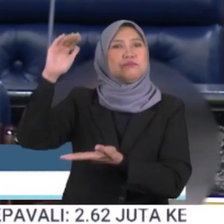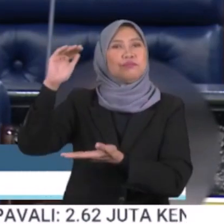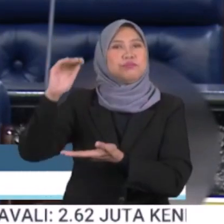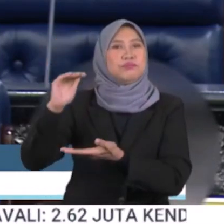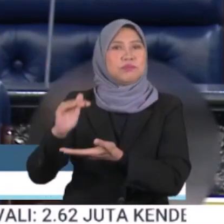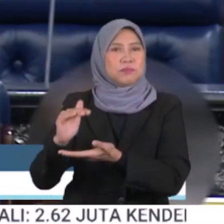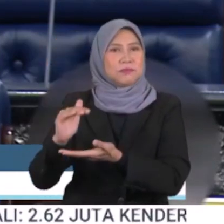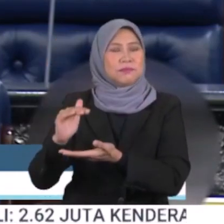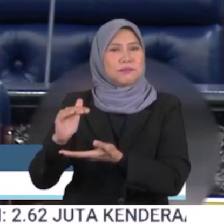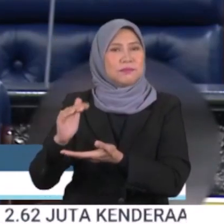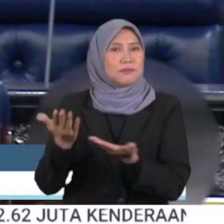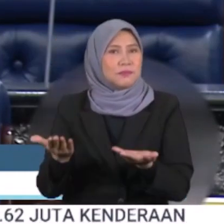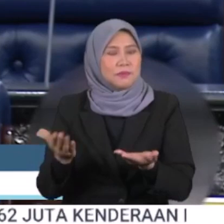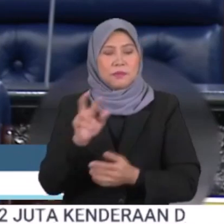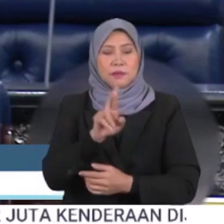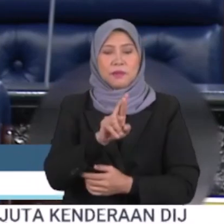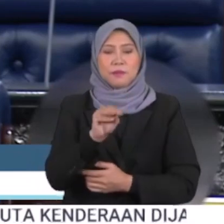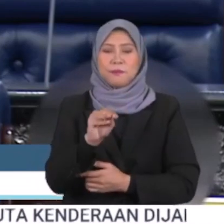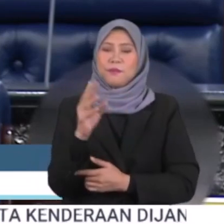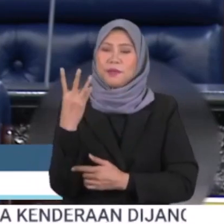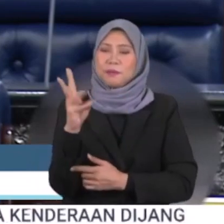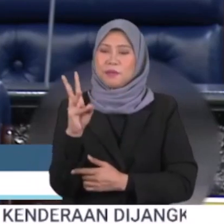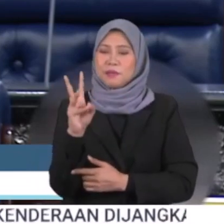pada menjadi